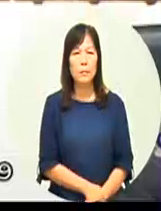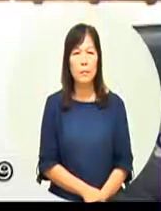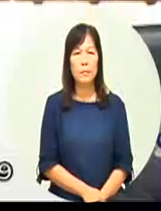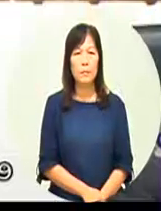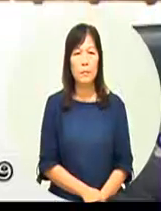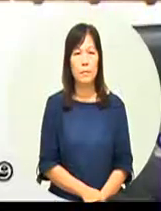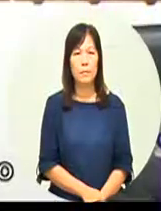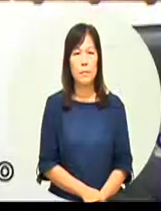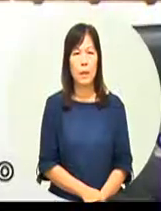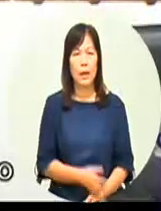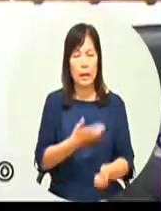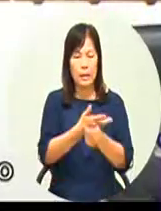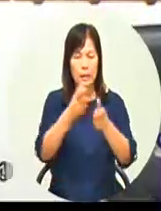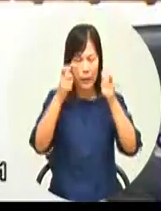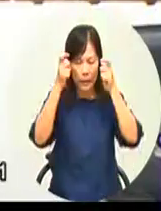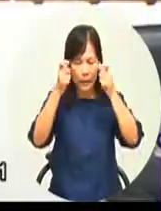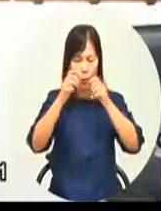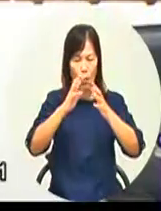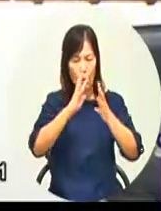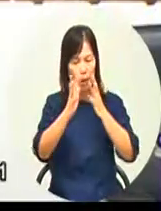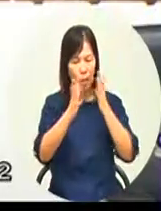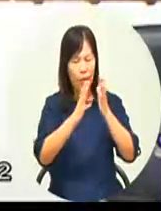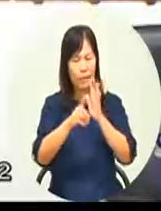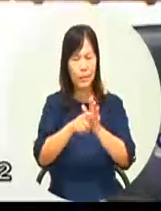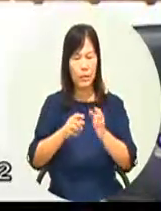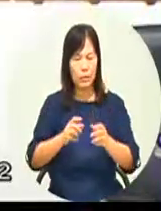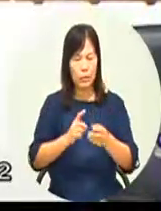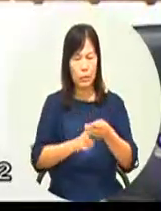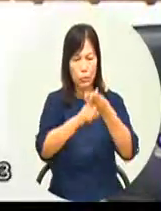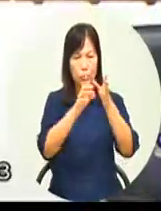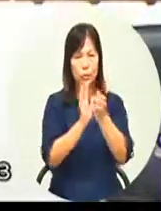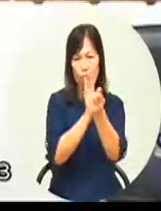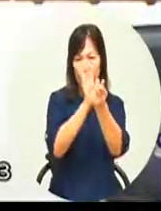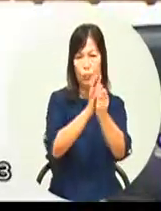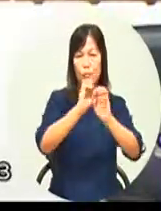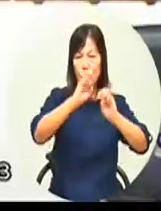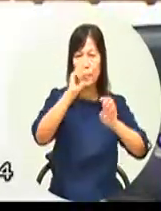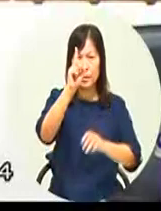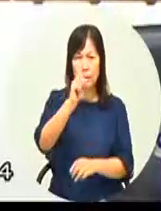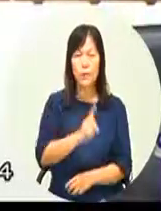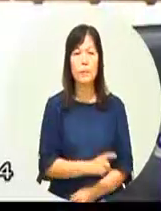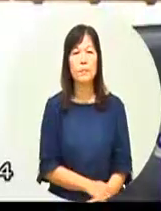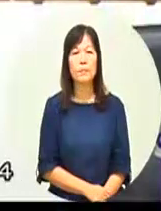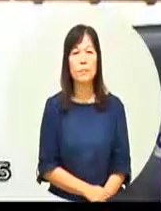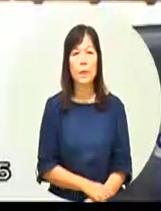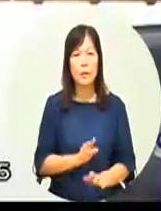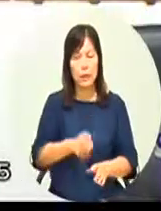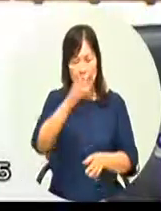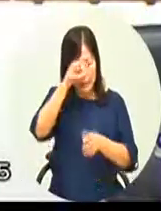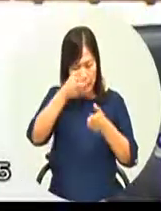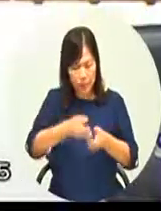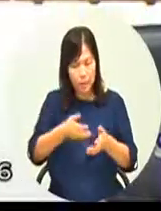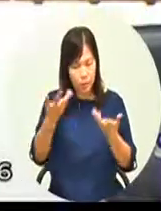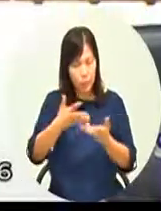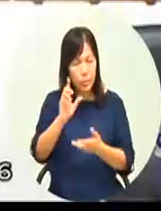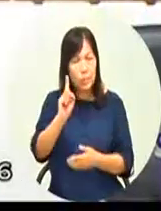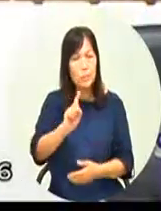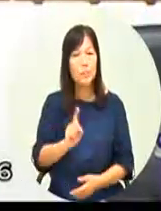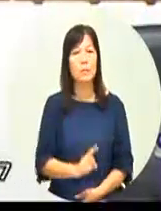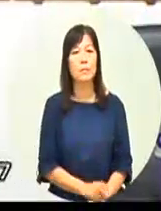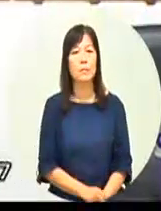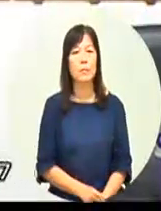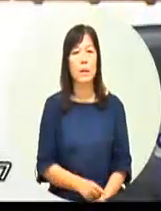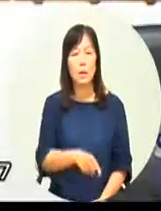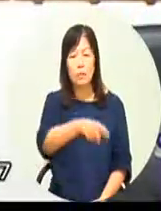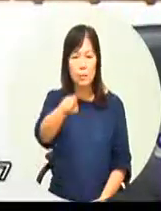它让我们高雄热络起来的主要的产业推广之一哦。那其实现在值得重视的问题就是说，大家都